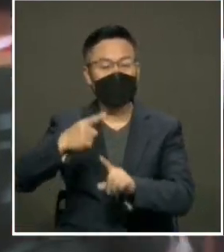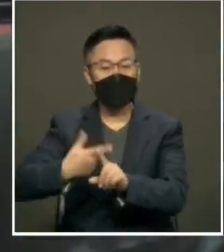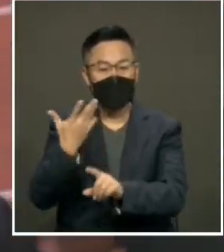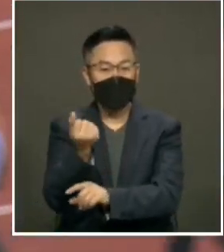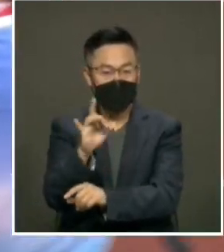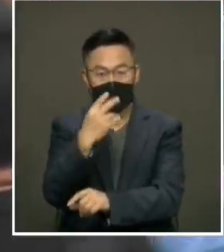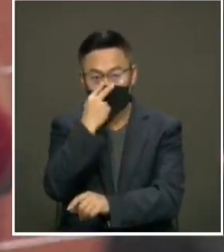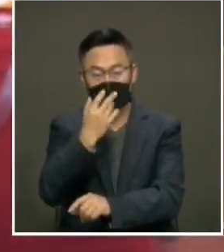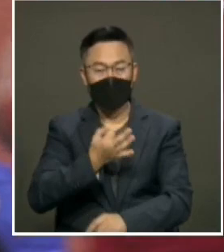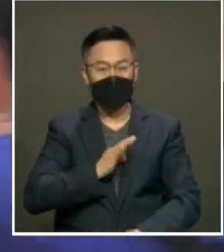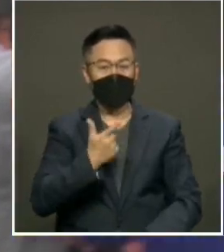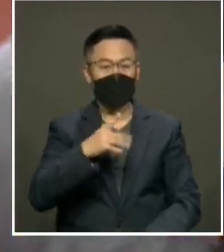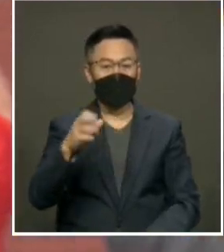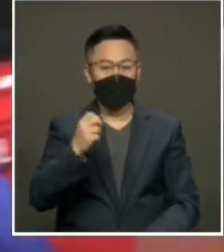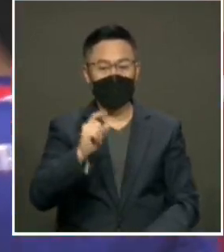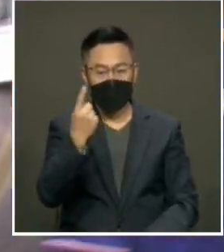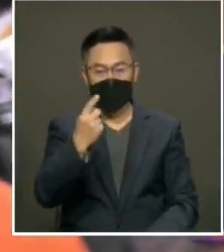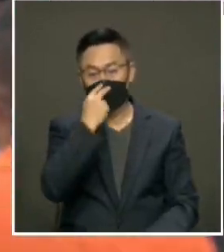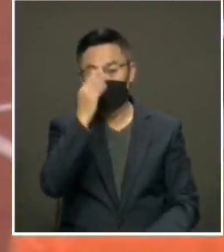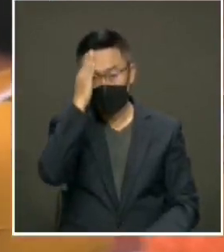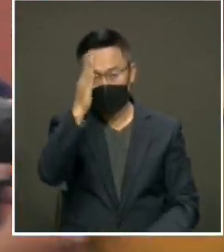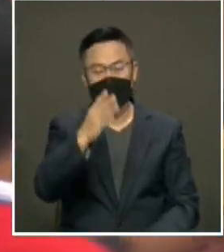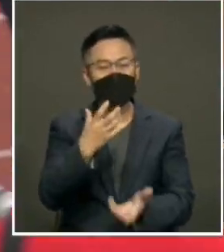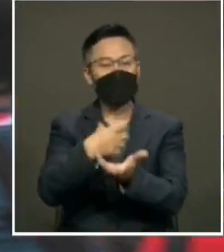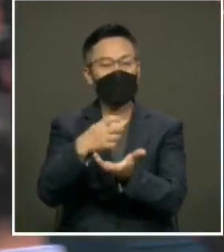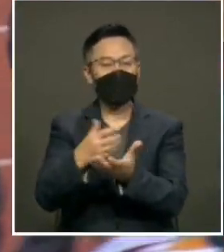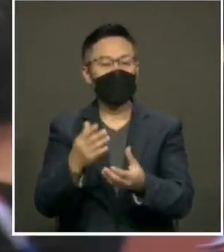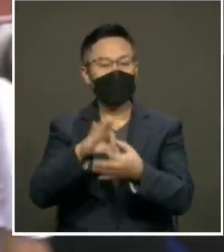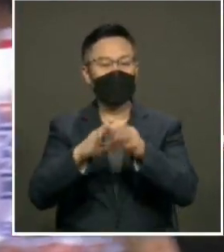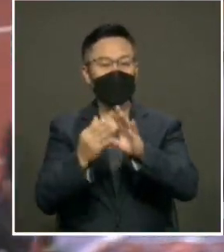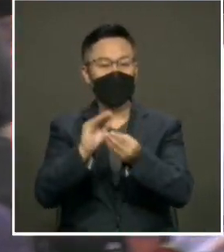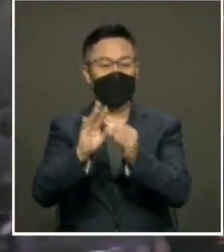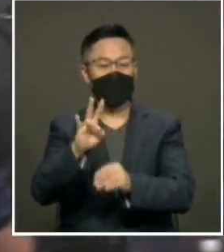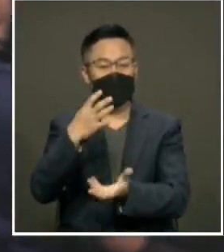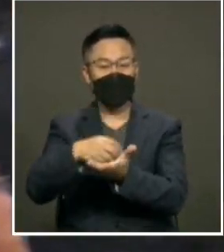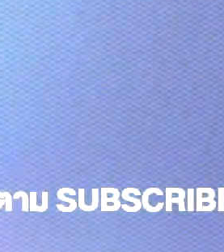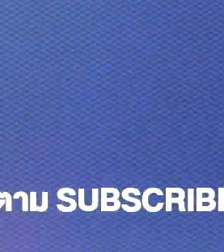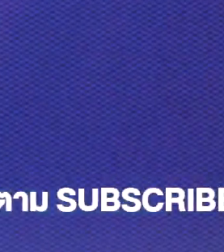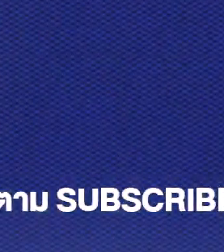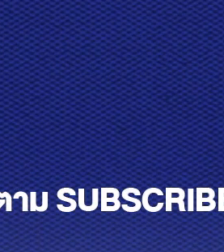องให้ได้ทีมข่าวทีสปอร์ต7รายงานจากกรุงฮานอยประเทศเวียดนาม